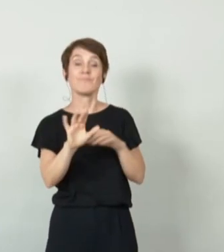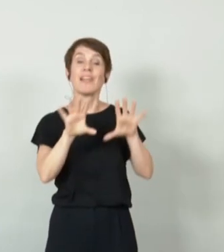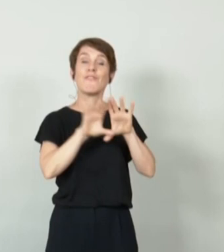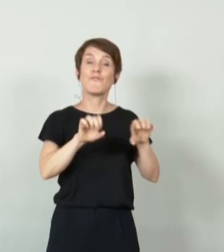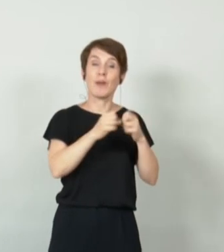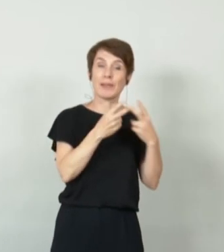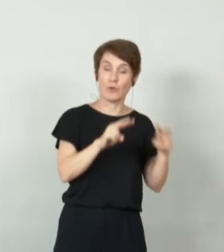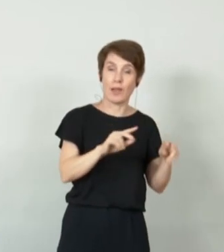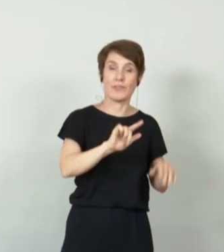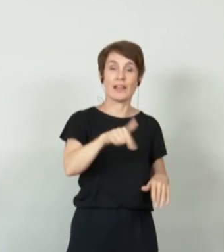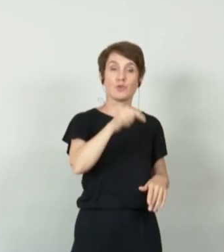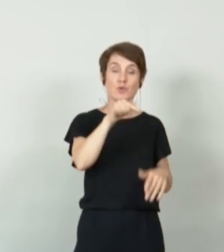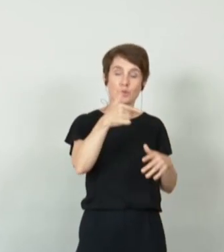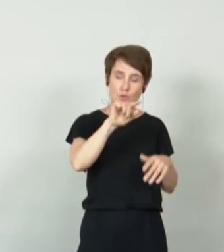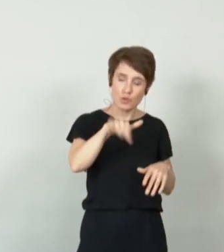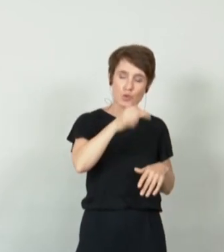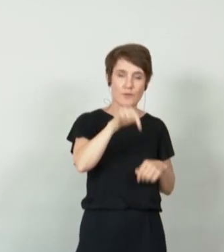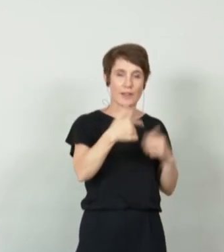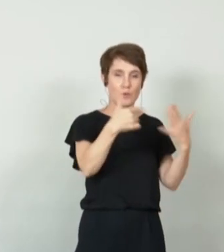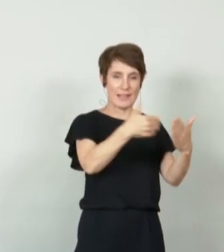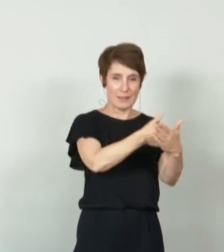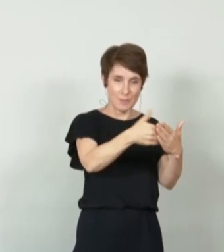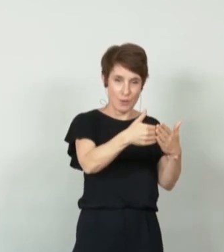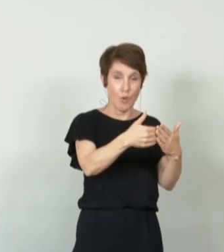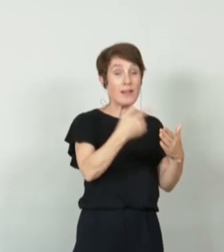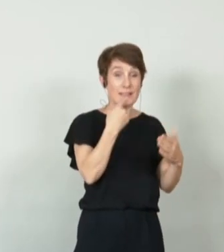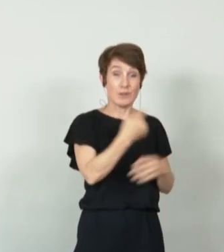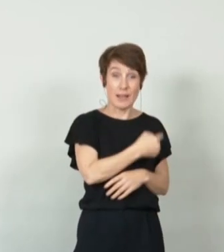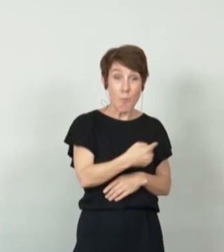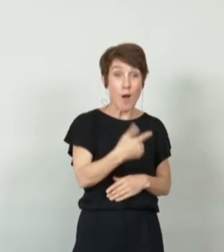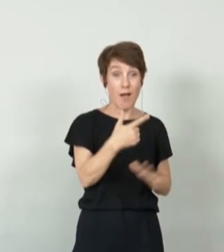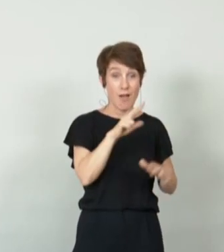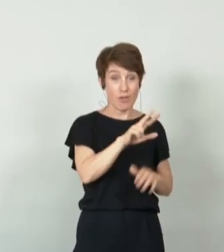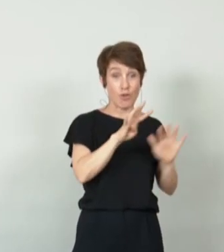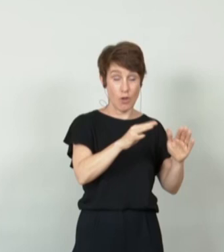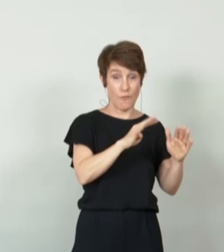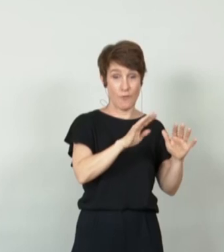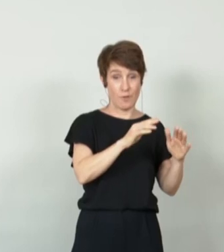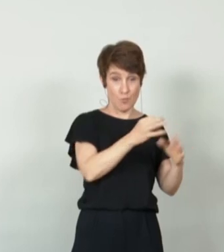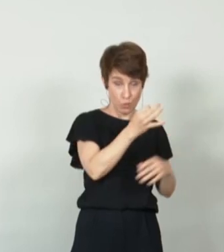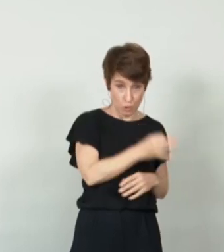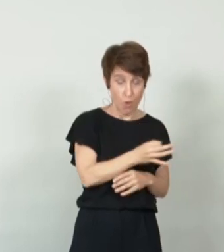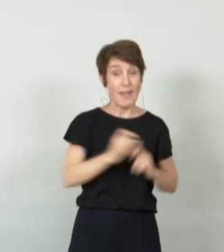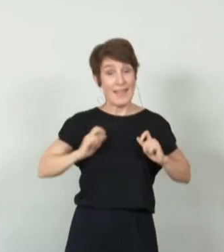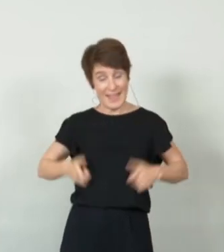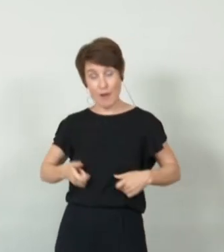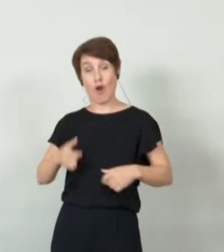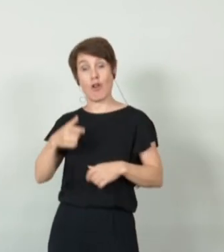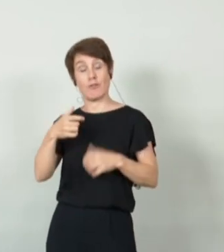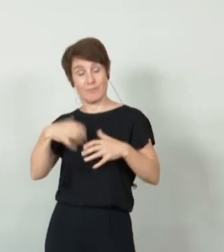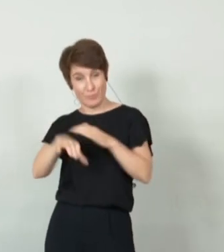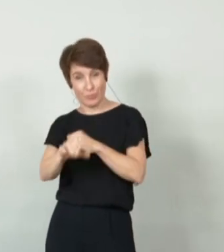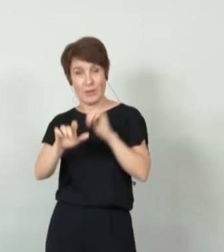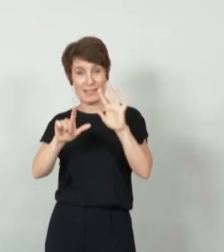12,7 millions dépensés contre 20,7 annoncé 39% de moins école et équipements socioculturelle 7,9 contre